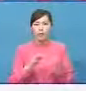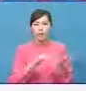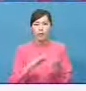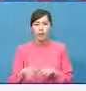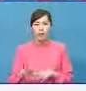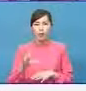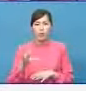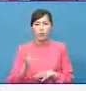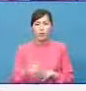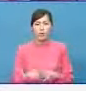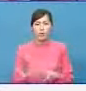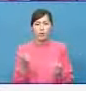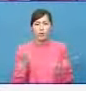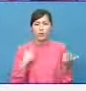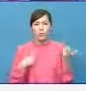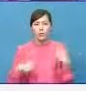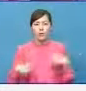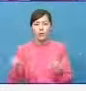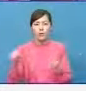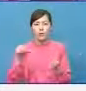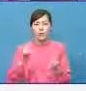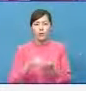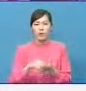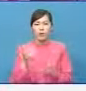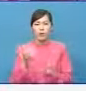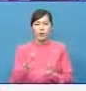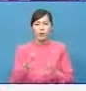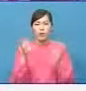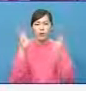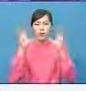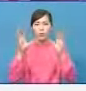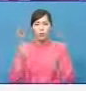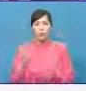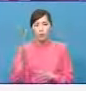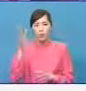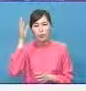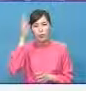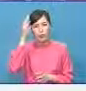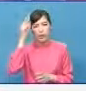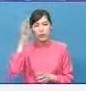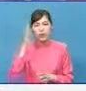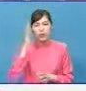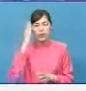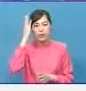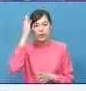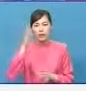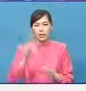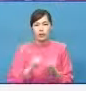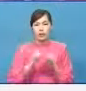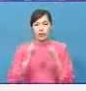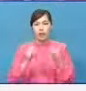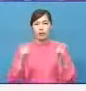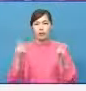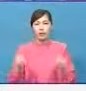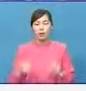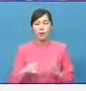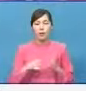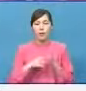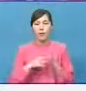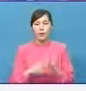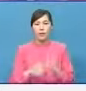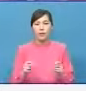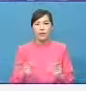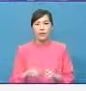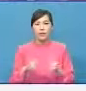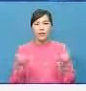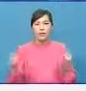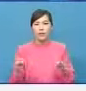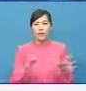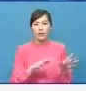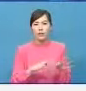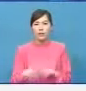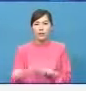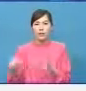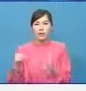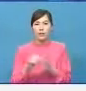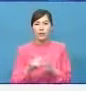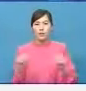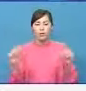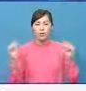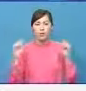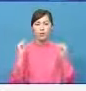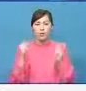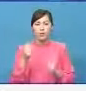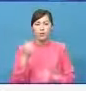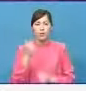жуық студент қатысты. Олар құқықтық білімдері мен құқықтық сана-сезімдерін дамыту мақсатында ашық тәрбие сағаттарына қатысты. Спорттық